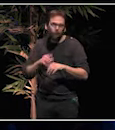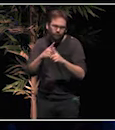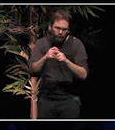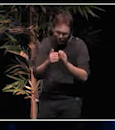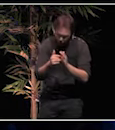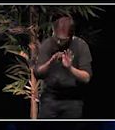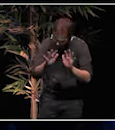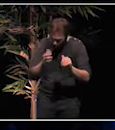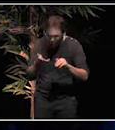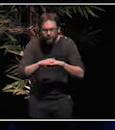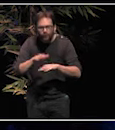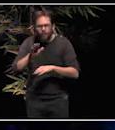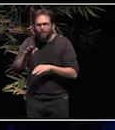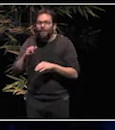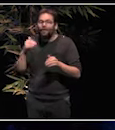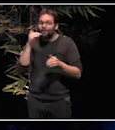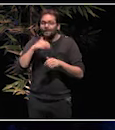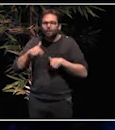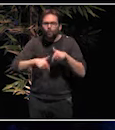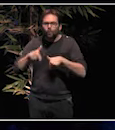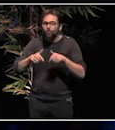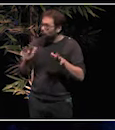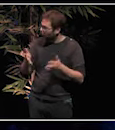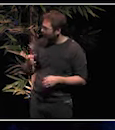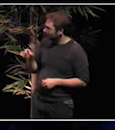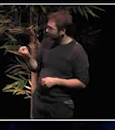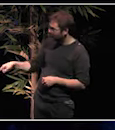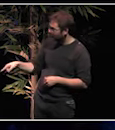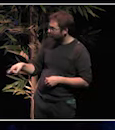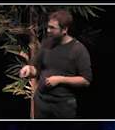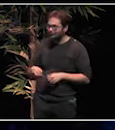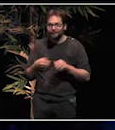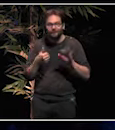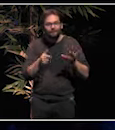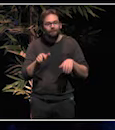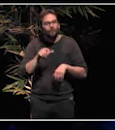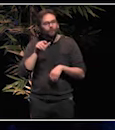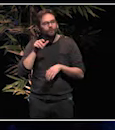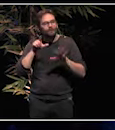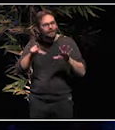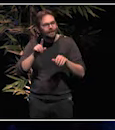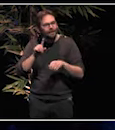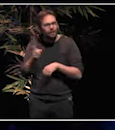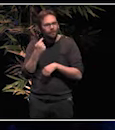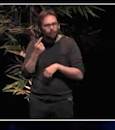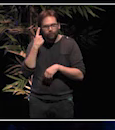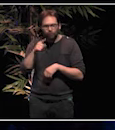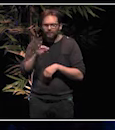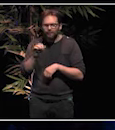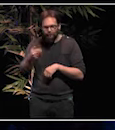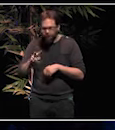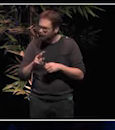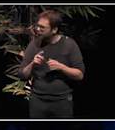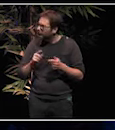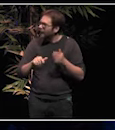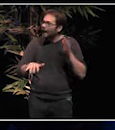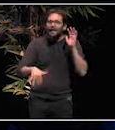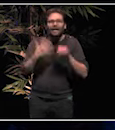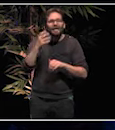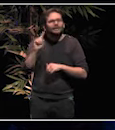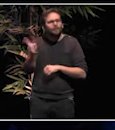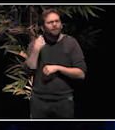vitesses de course, c'est ça. 6,7 km/h pour l'UTMB et 15 km/h pour le marathon. Alors pour